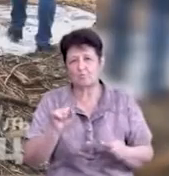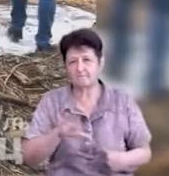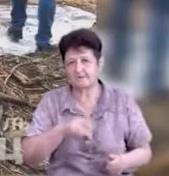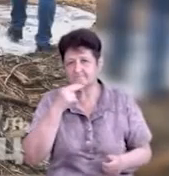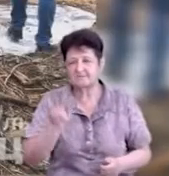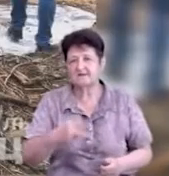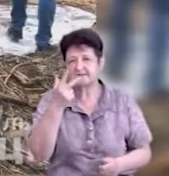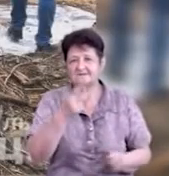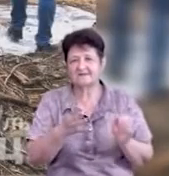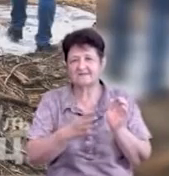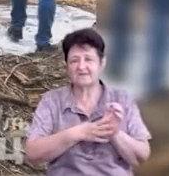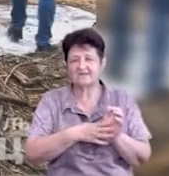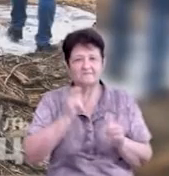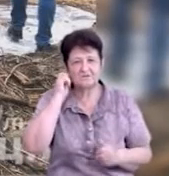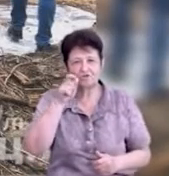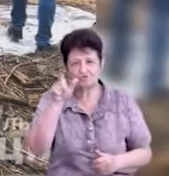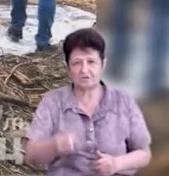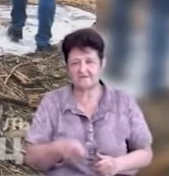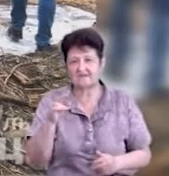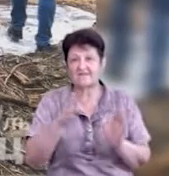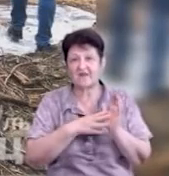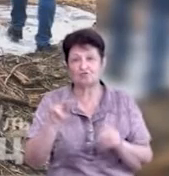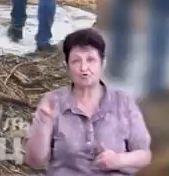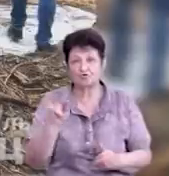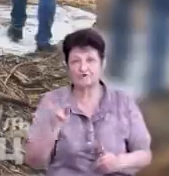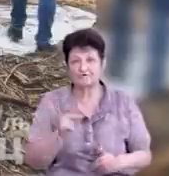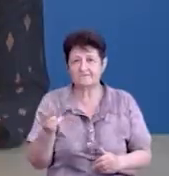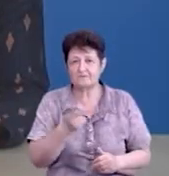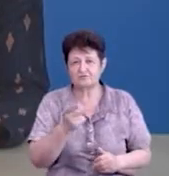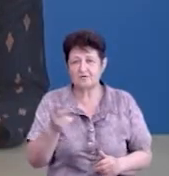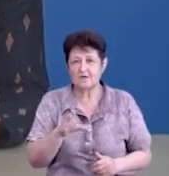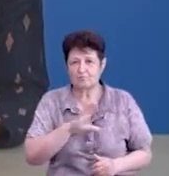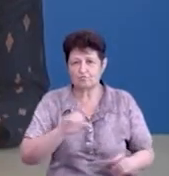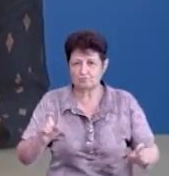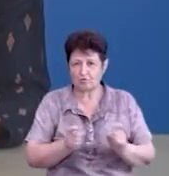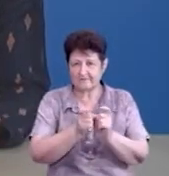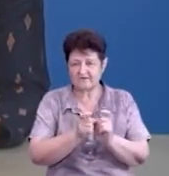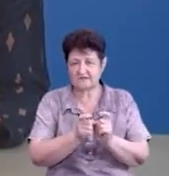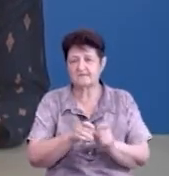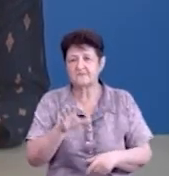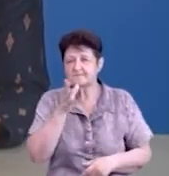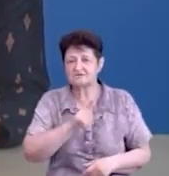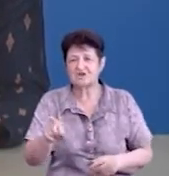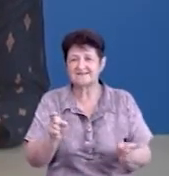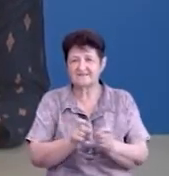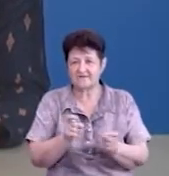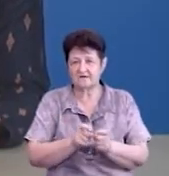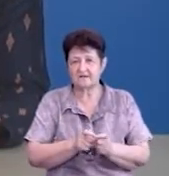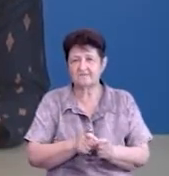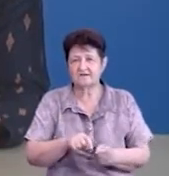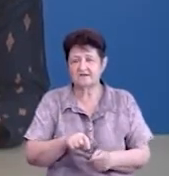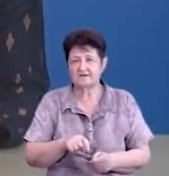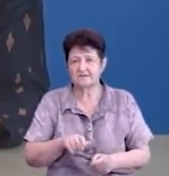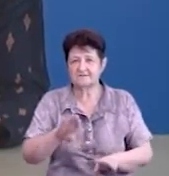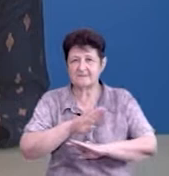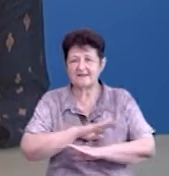причетний 39-річний чоловік. 9 червня між підозрюваним та загиблим виник конфлікт. Під час сварки чоловік смертельно